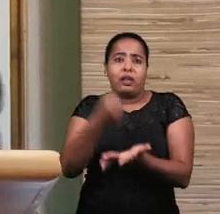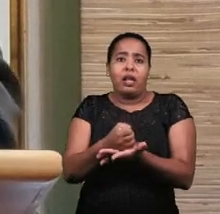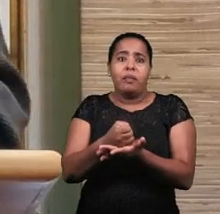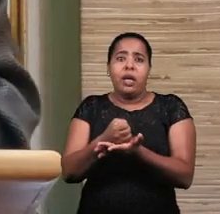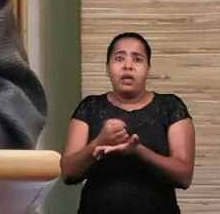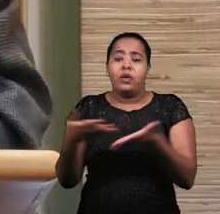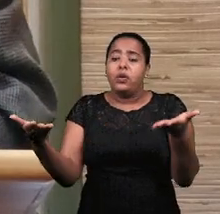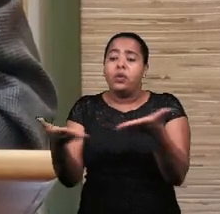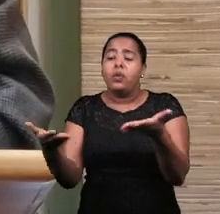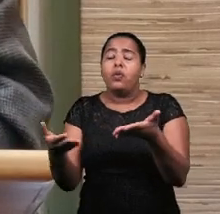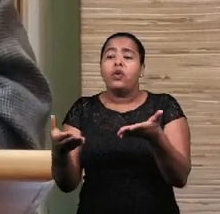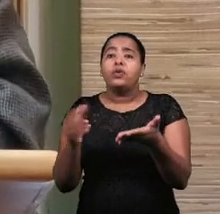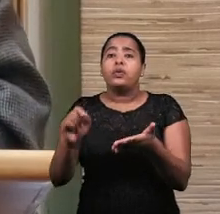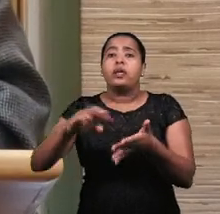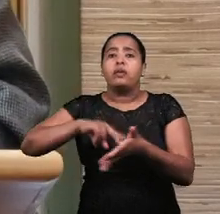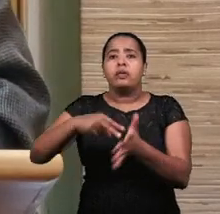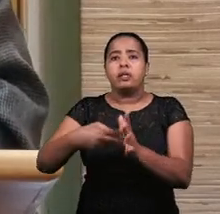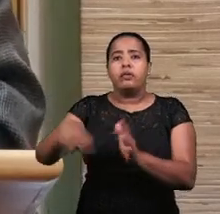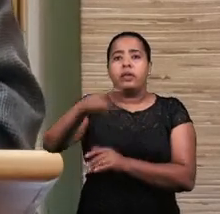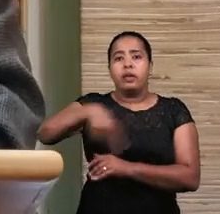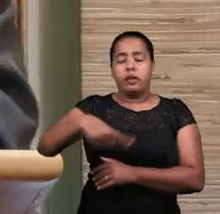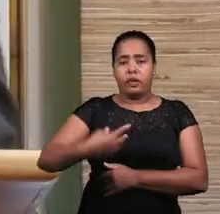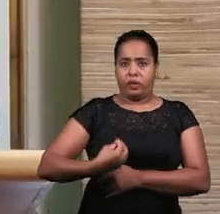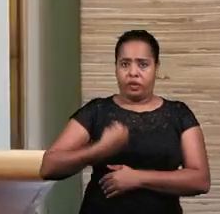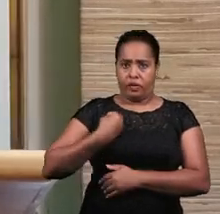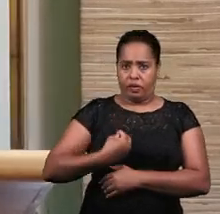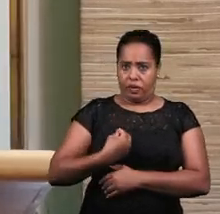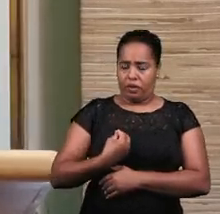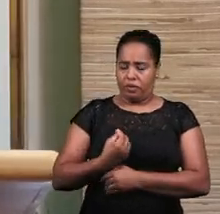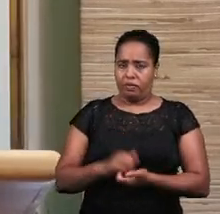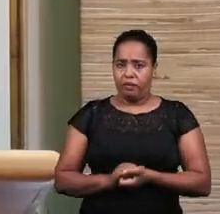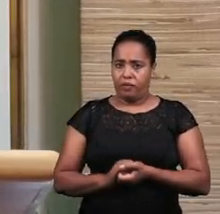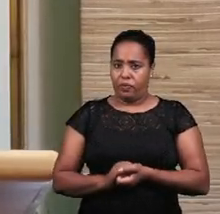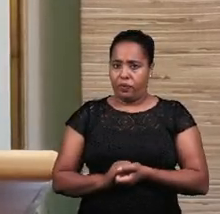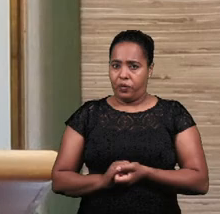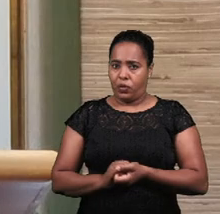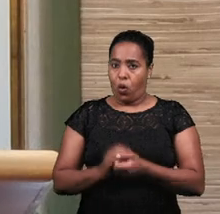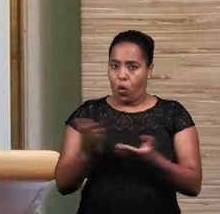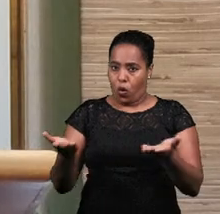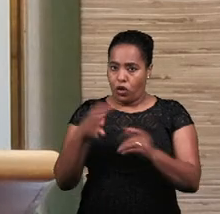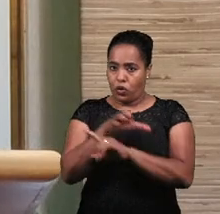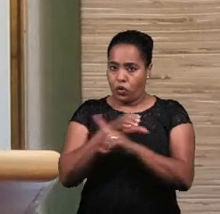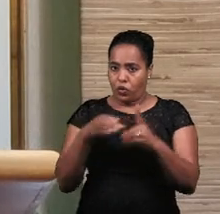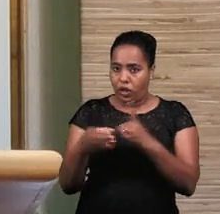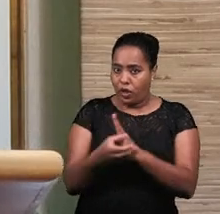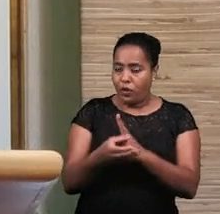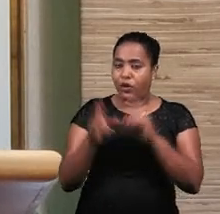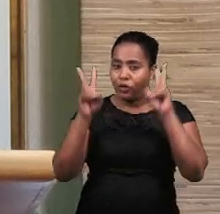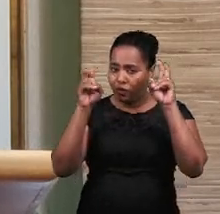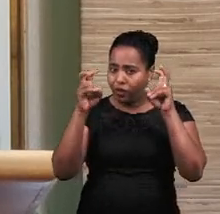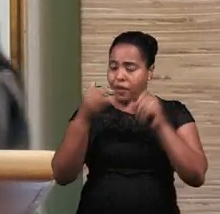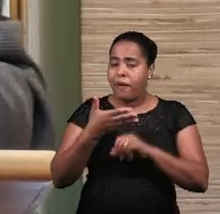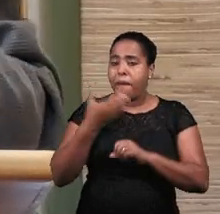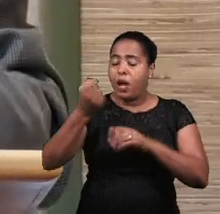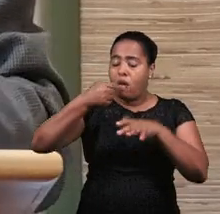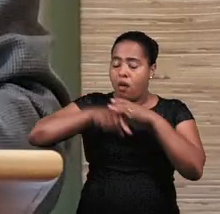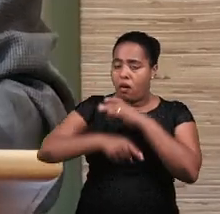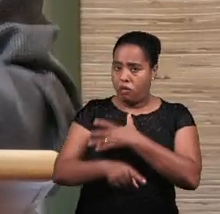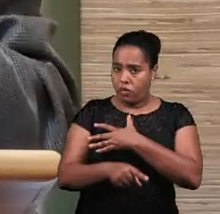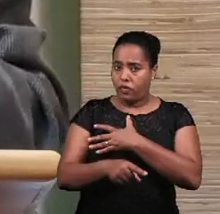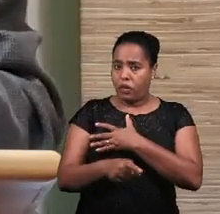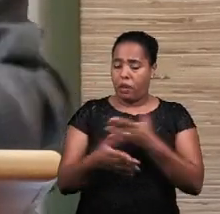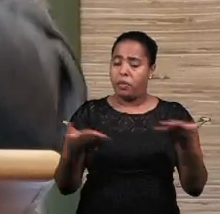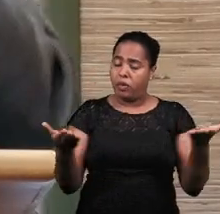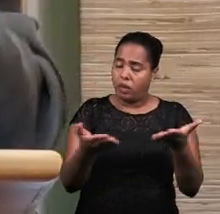ce jour. Donc, le soir, on va aborder ce sujet. Parce que notre temps, ce n'est pas trop long et